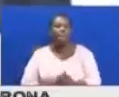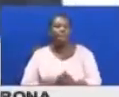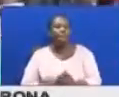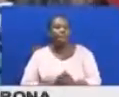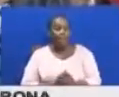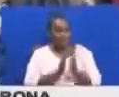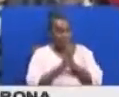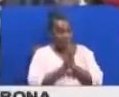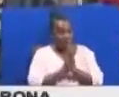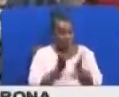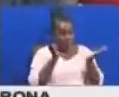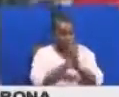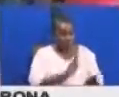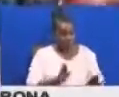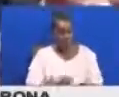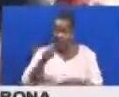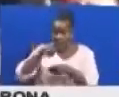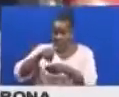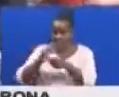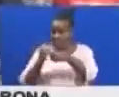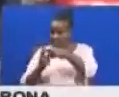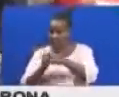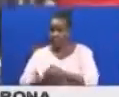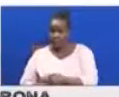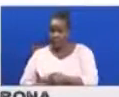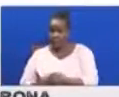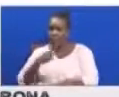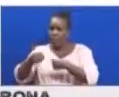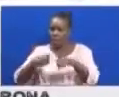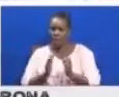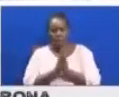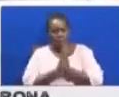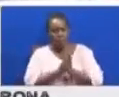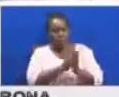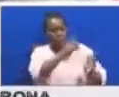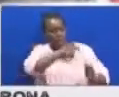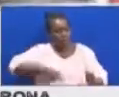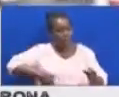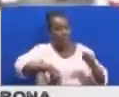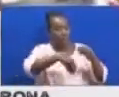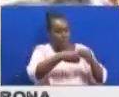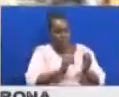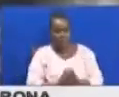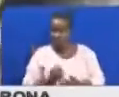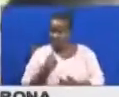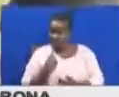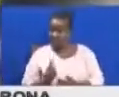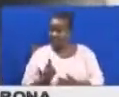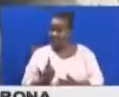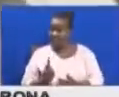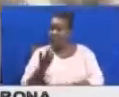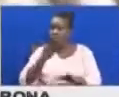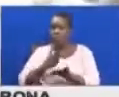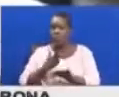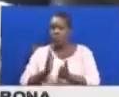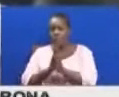kukamilika, waumini wa kanisa hili hawakuacha kumshukuru Rais Dr. John Pombe Magufuli na kusema kwamba maombi haya